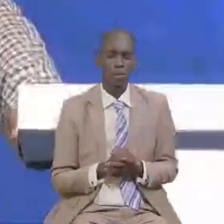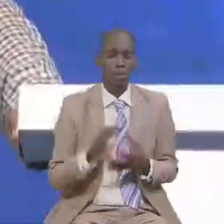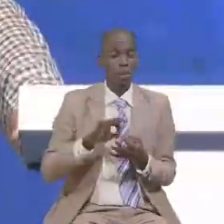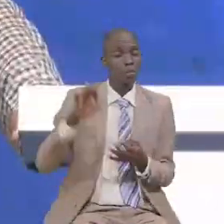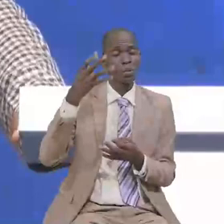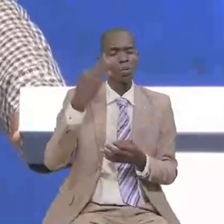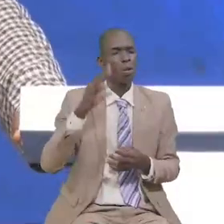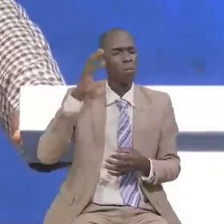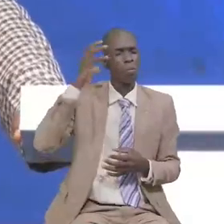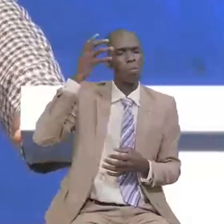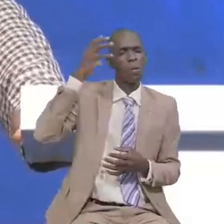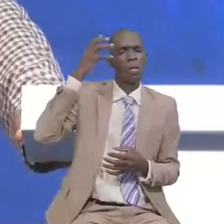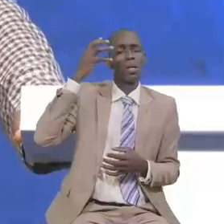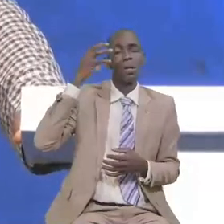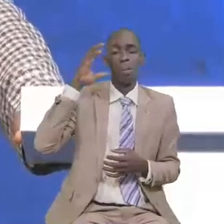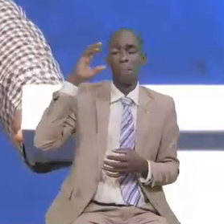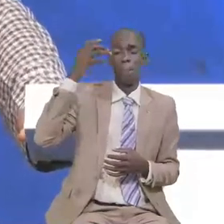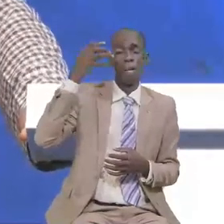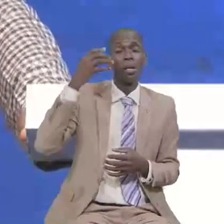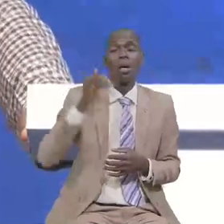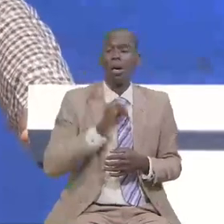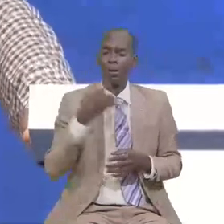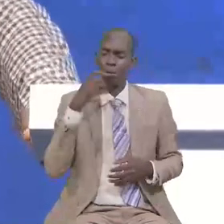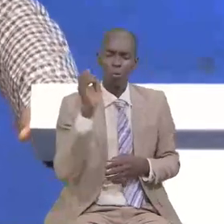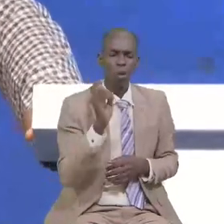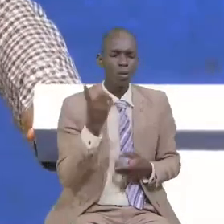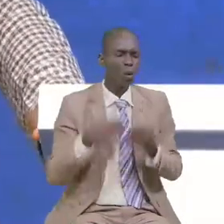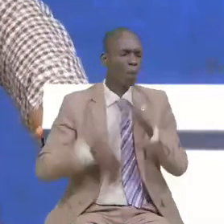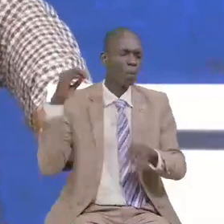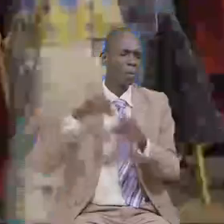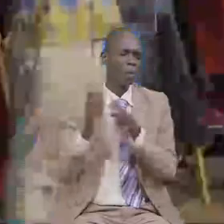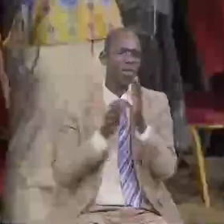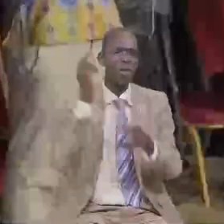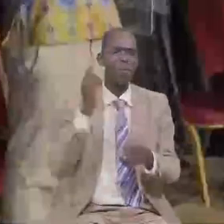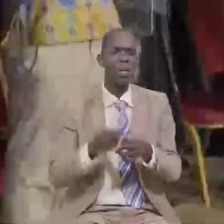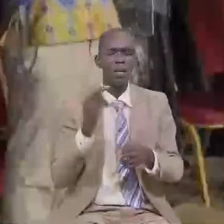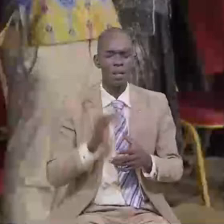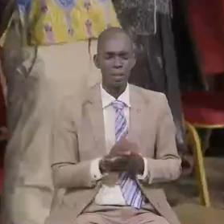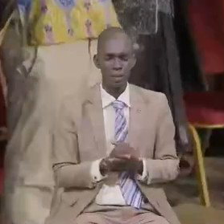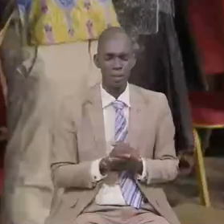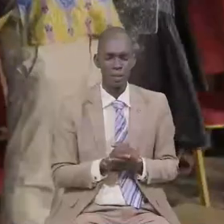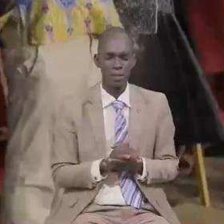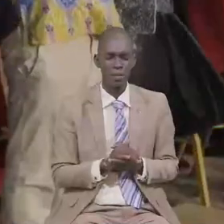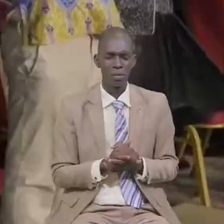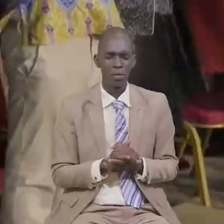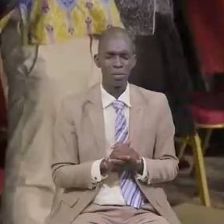Esprit de folie, je te commande, sors de là au nom de Jésus-Christ.